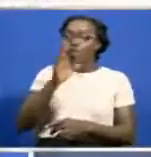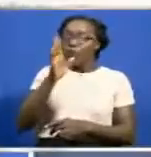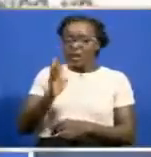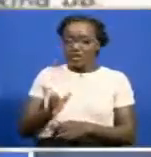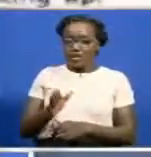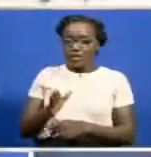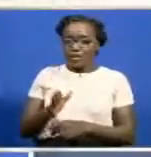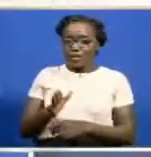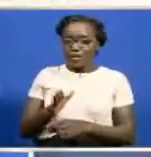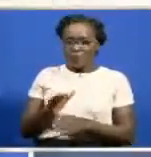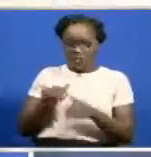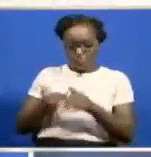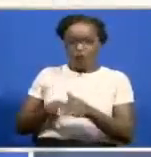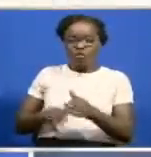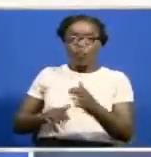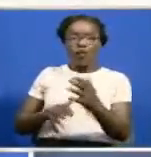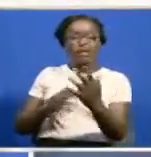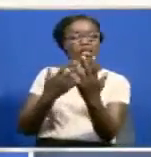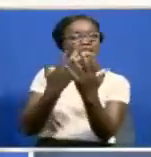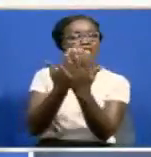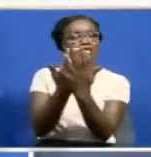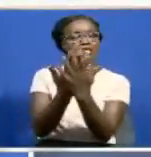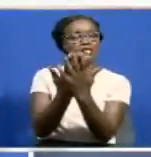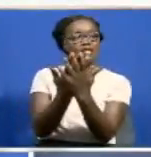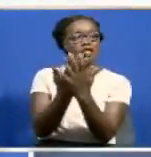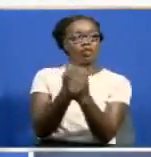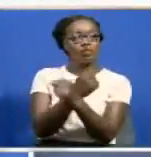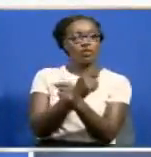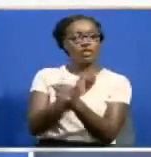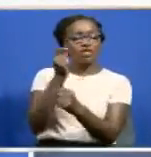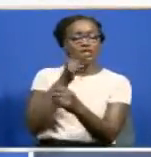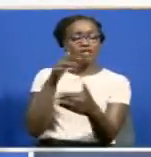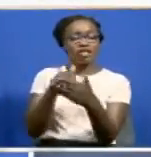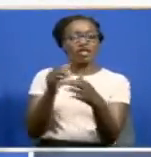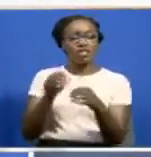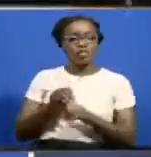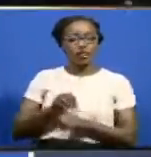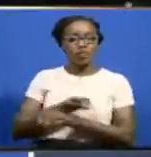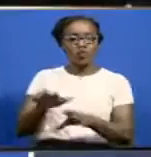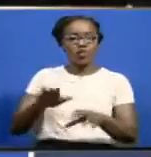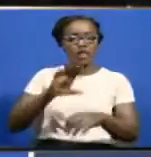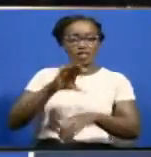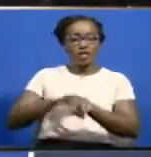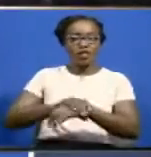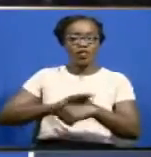hakuna msongamano kwenye seli ili kuwakinga Wakenya dhidi ya maambukizi ya COVID-19.